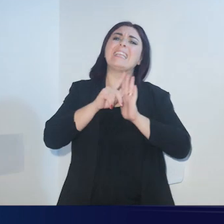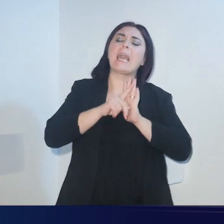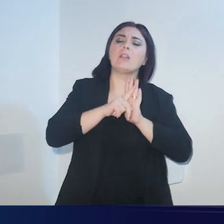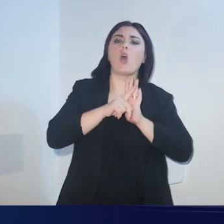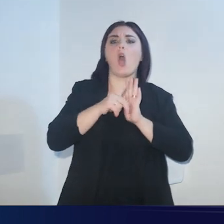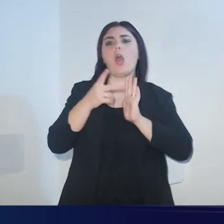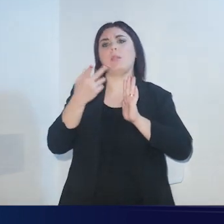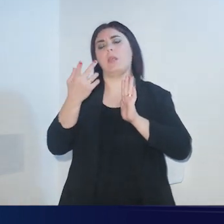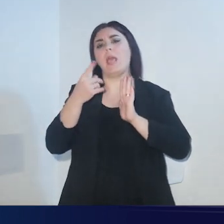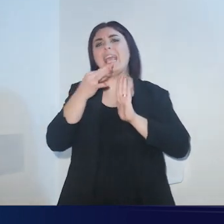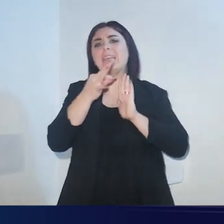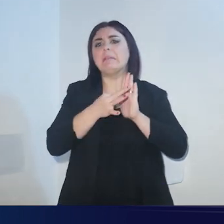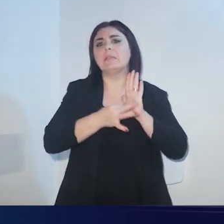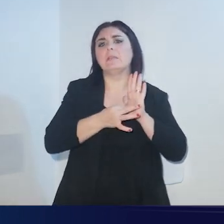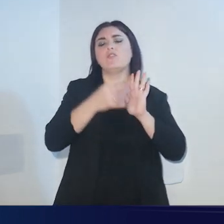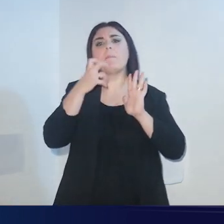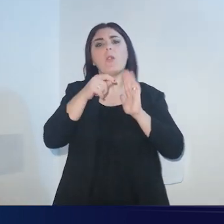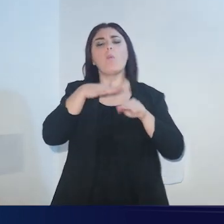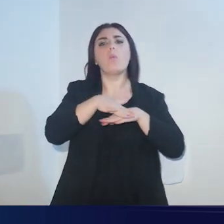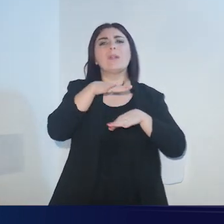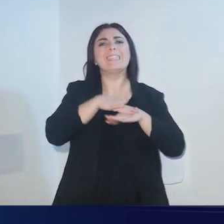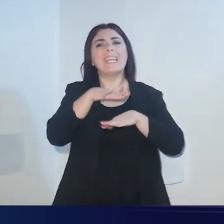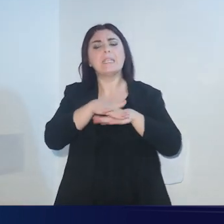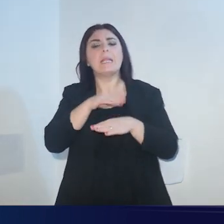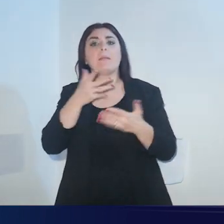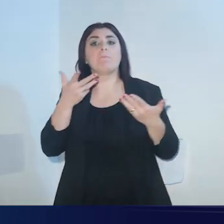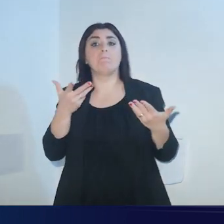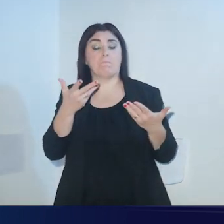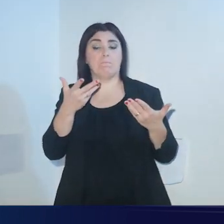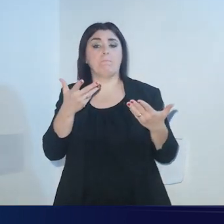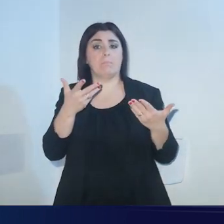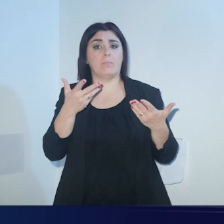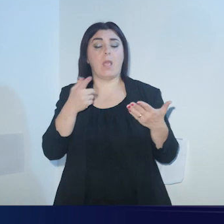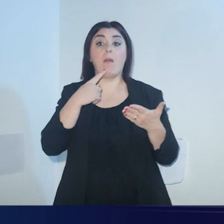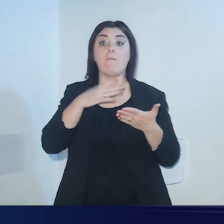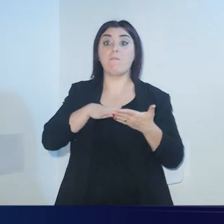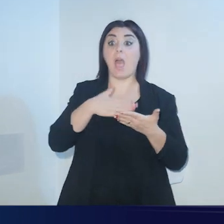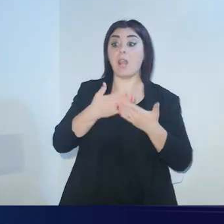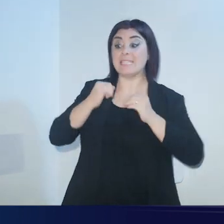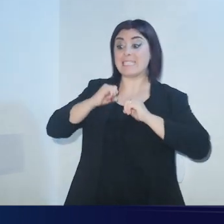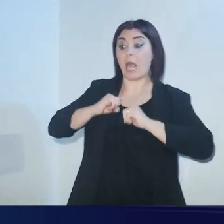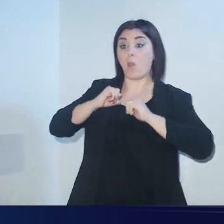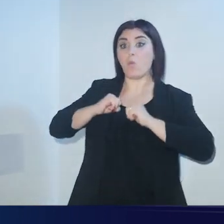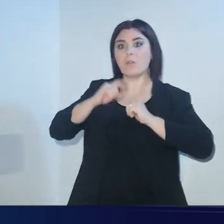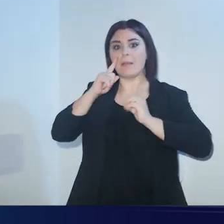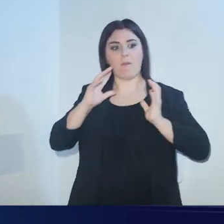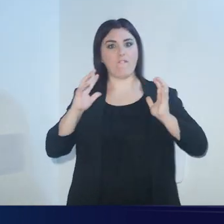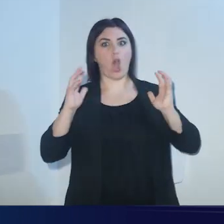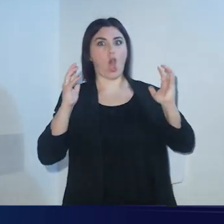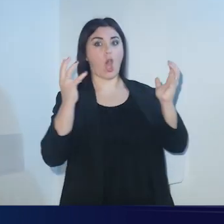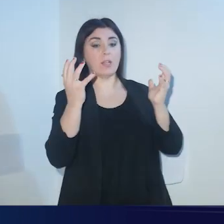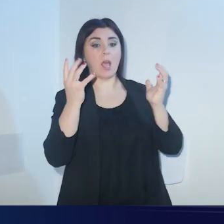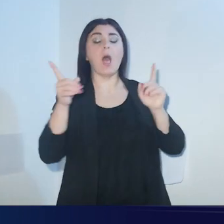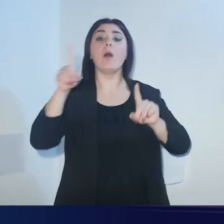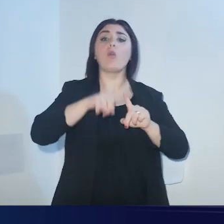indici spettrali, che appunto possono essere utilizzati sia per valutare lo stato di salute delle foreste, ma